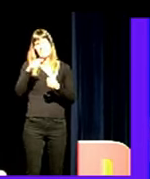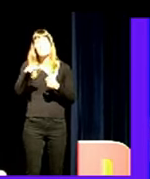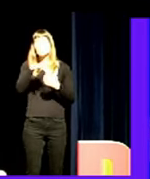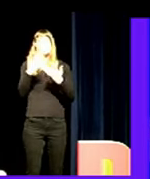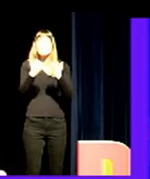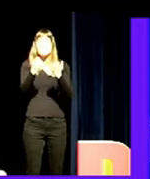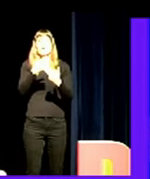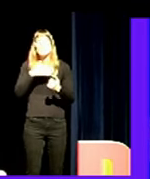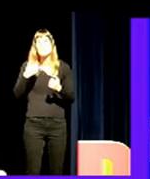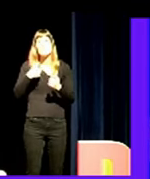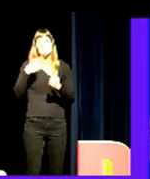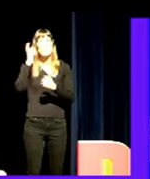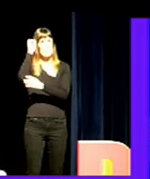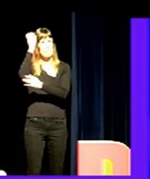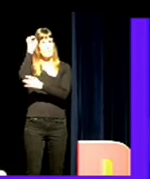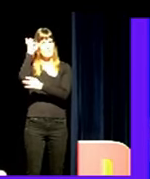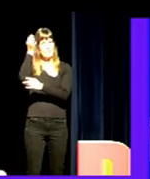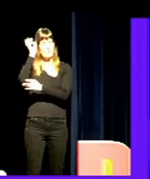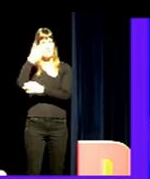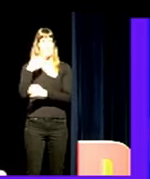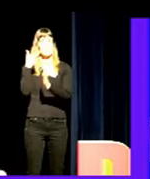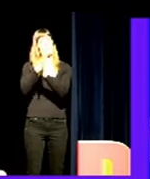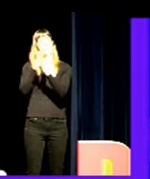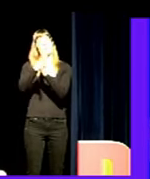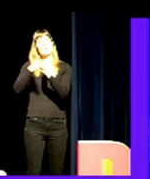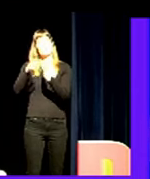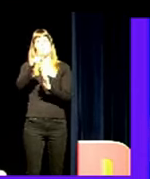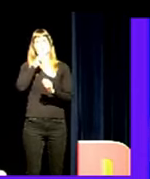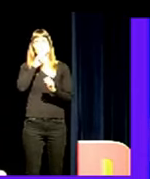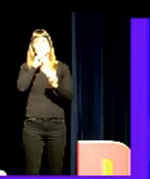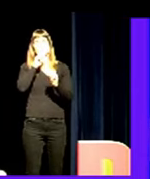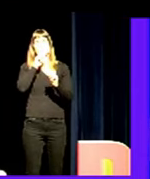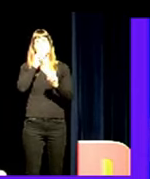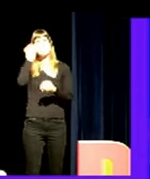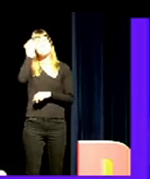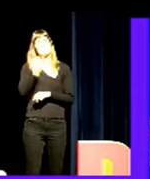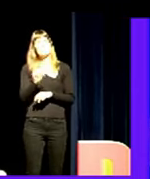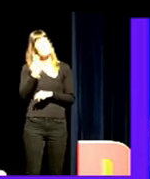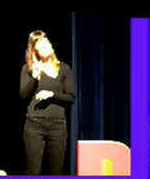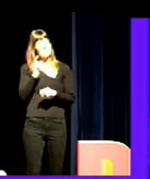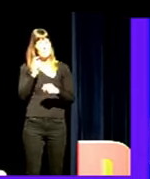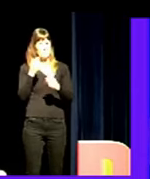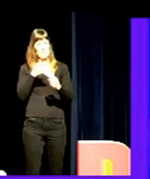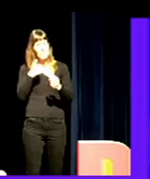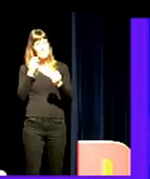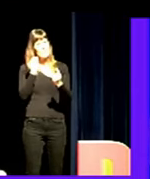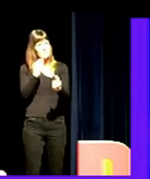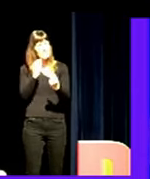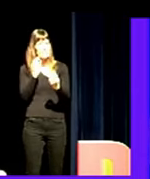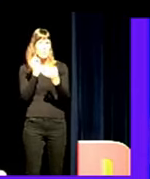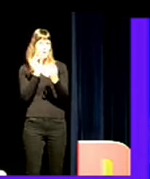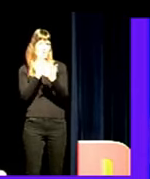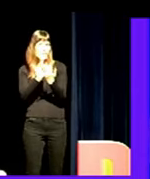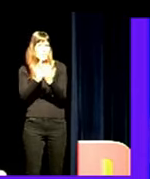dake ez izatea itzaldik unidireksionala. Zeta, asko hitz egin dugu, elkar bizitza, ez da, bizikidetza, zer